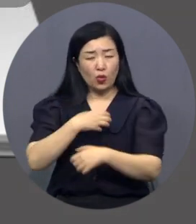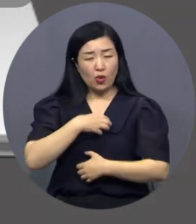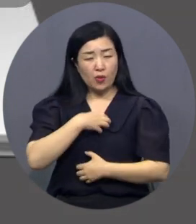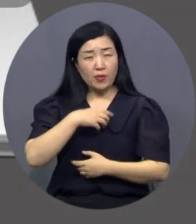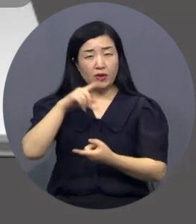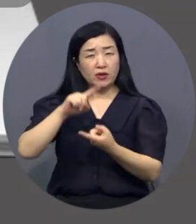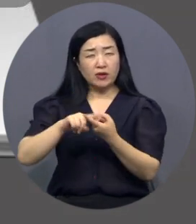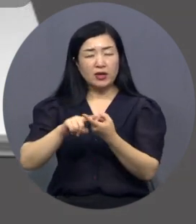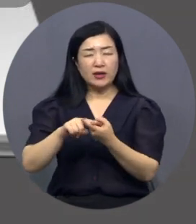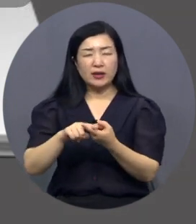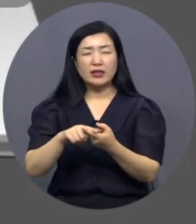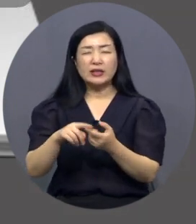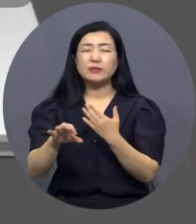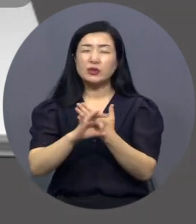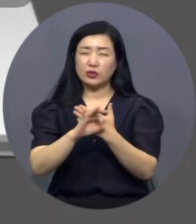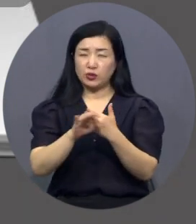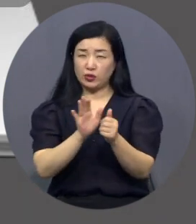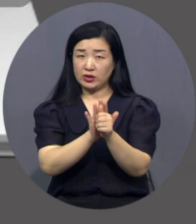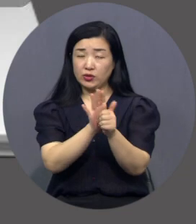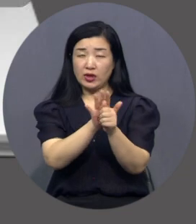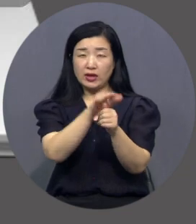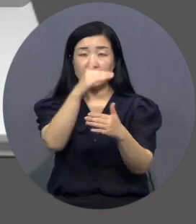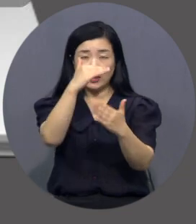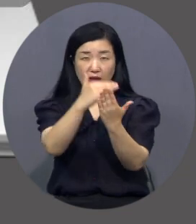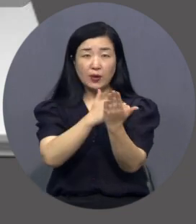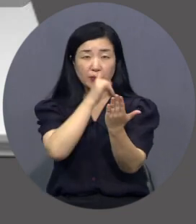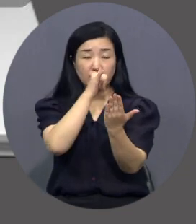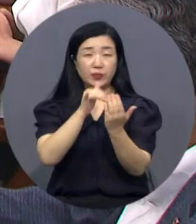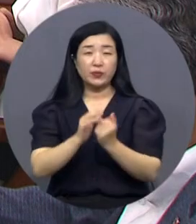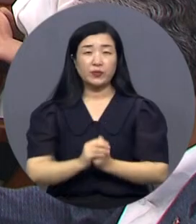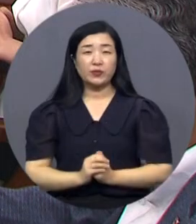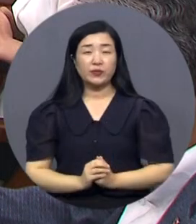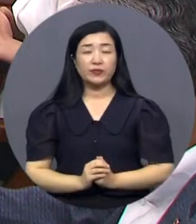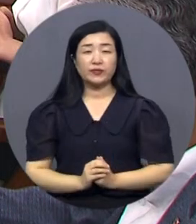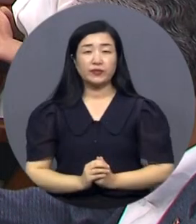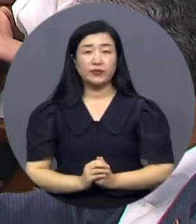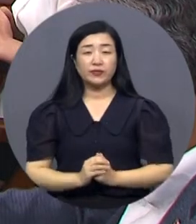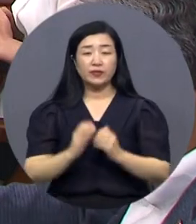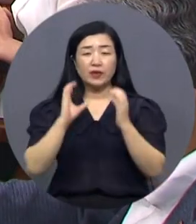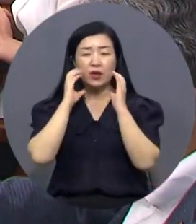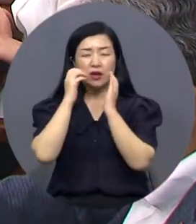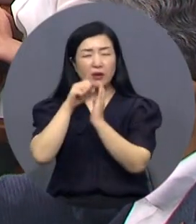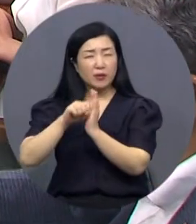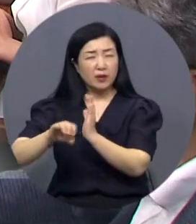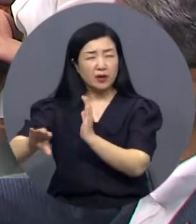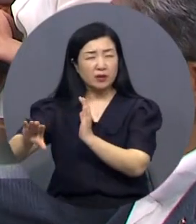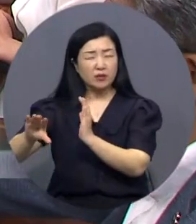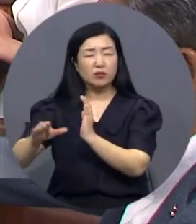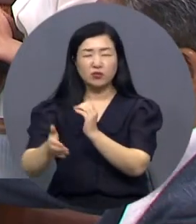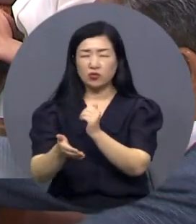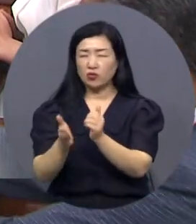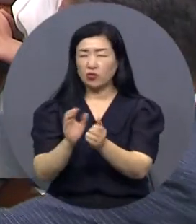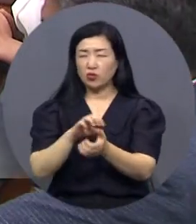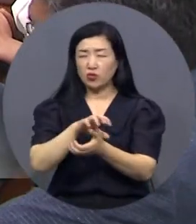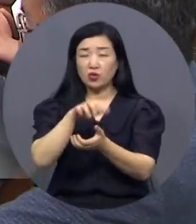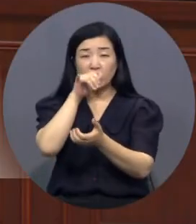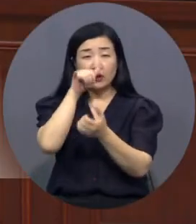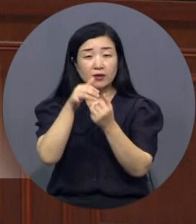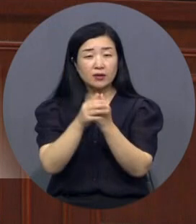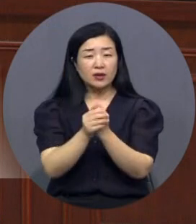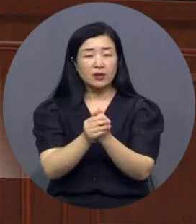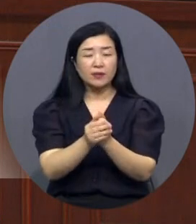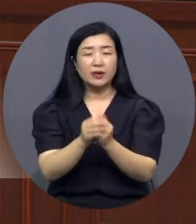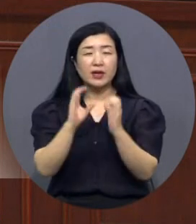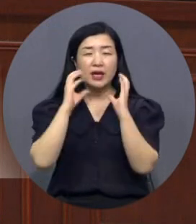아동에 대한 일시보호 등을 지원하는 내용입니다. 영아 6위를 부추긴다는 논란 때문에